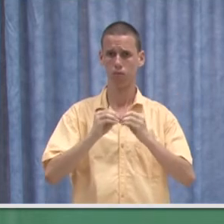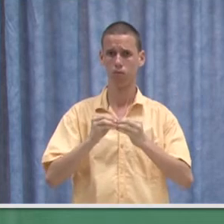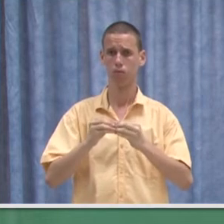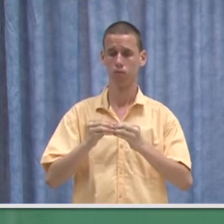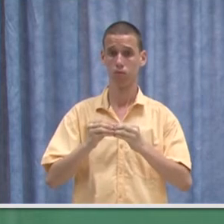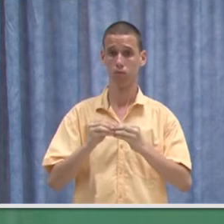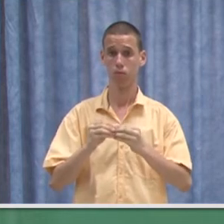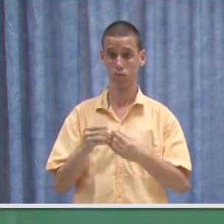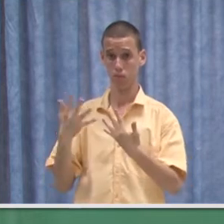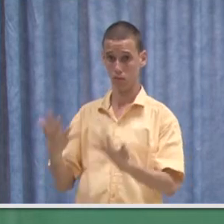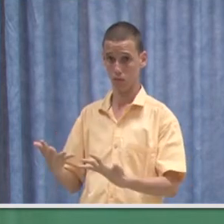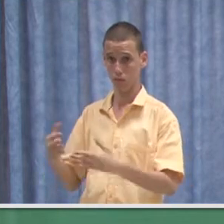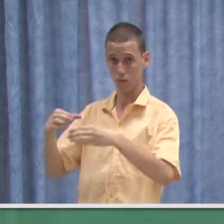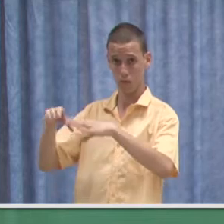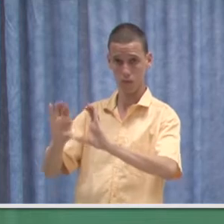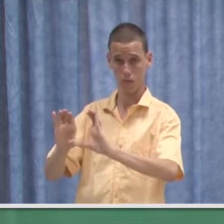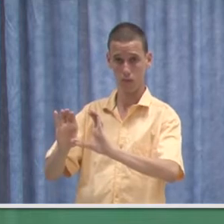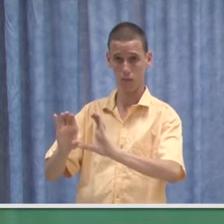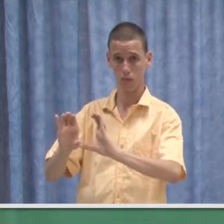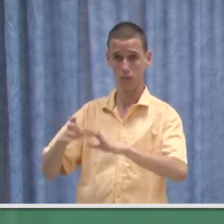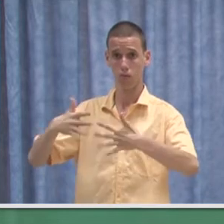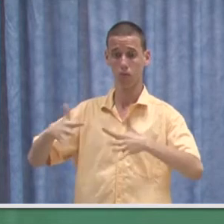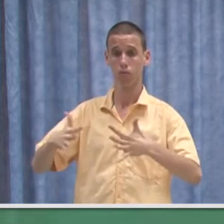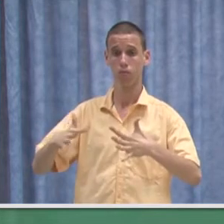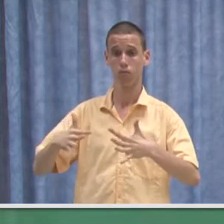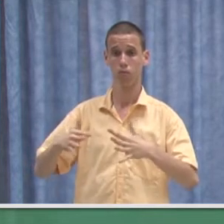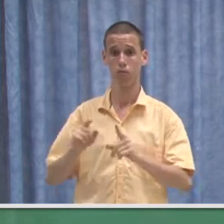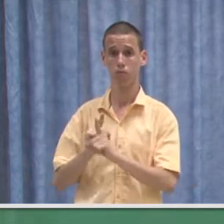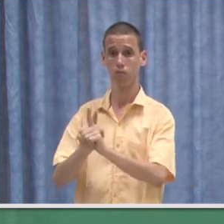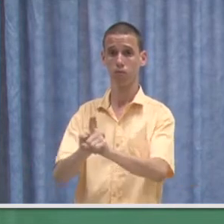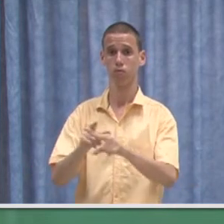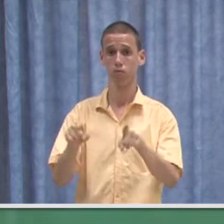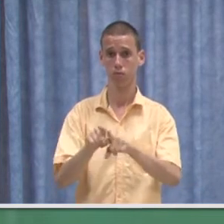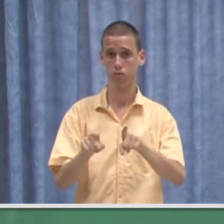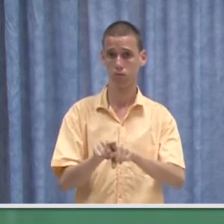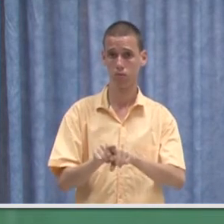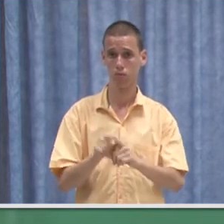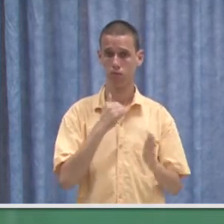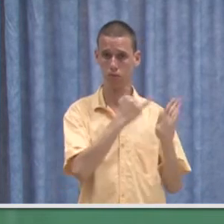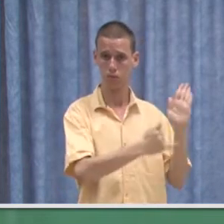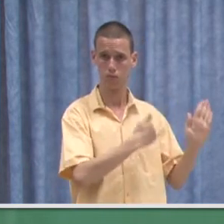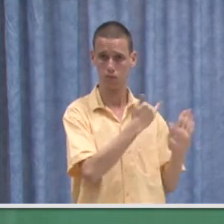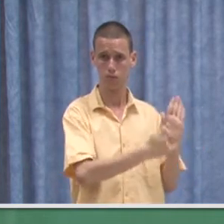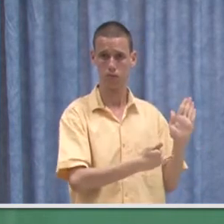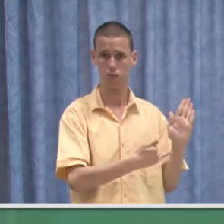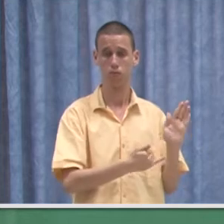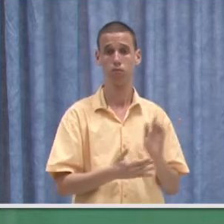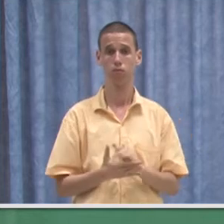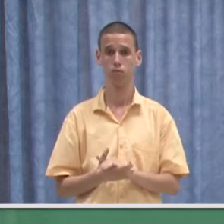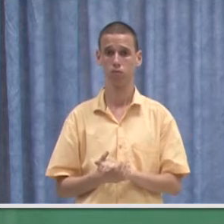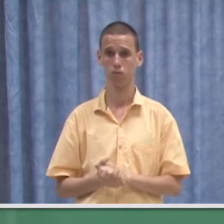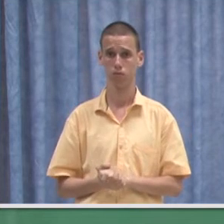quarantaine, ça veut dire qu'on n'a pas l'opportunité pour les autres spread. Nous sommes tous en quarantaine et nous sommes pas dans la